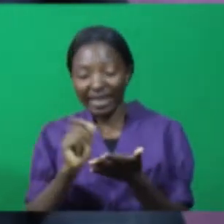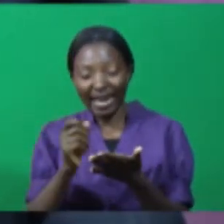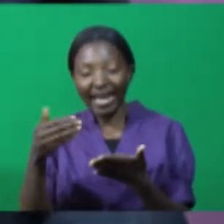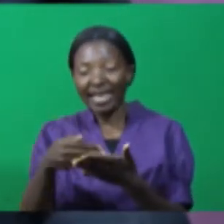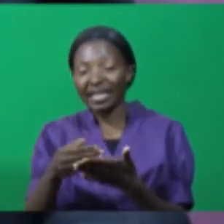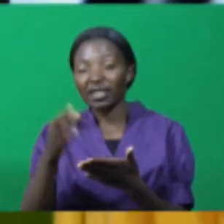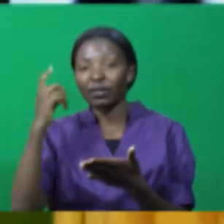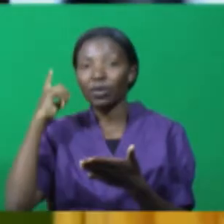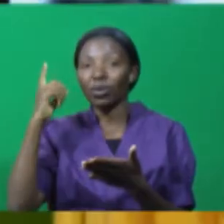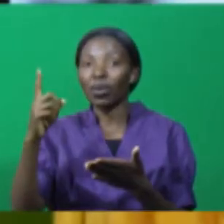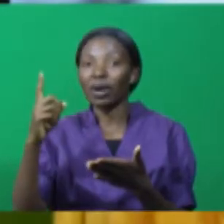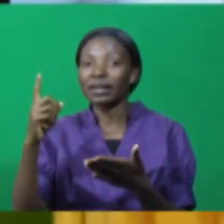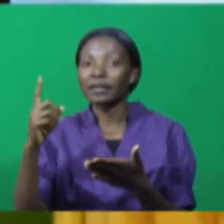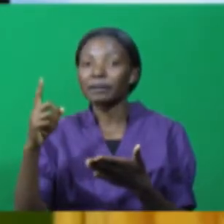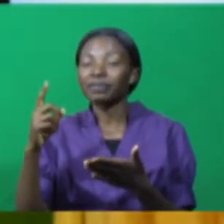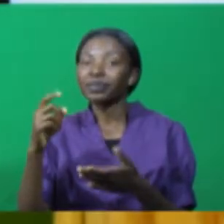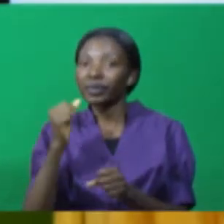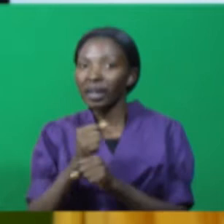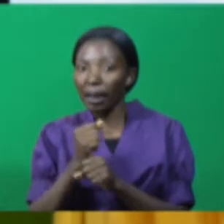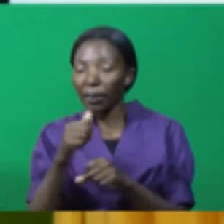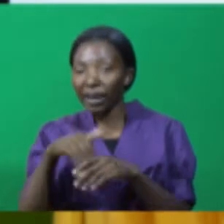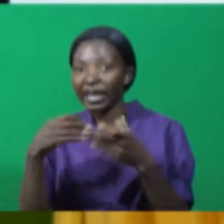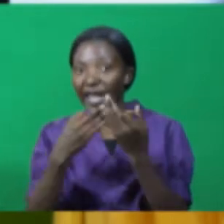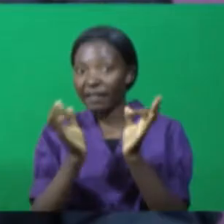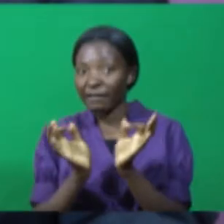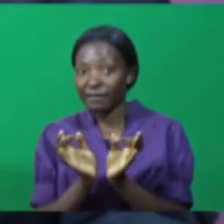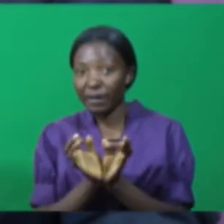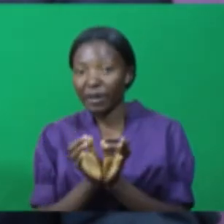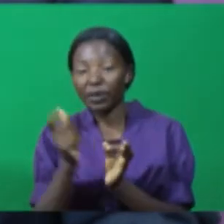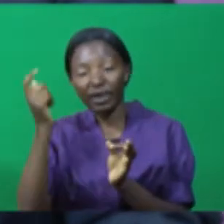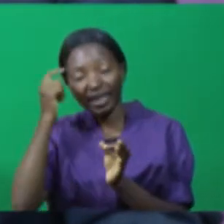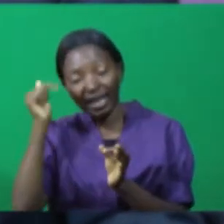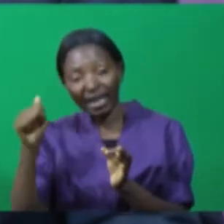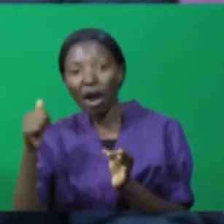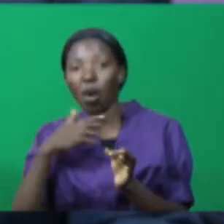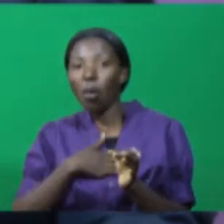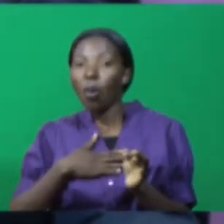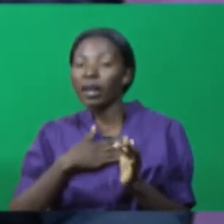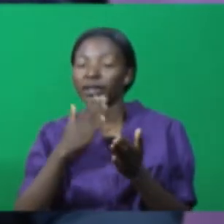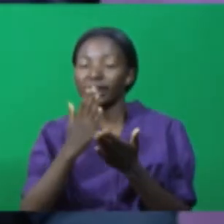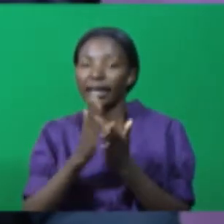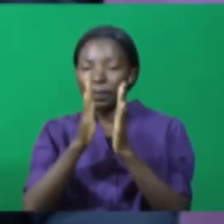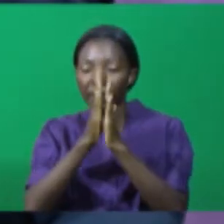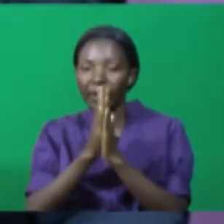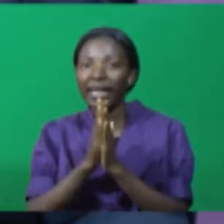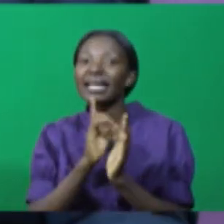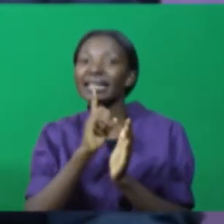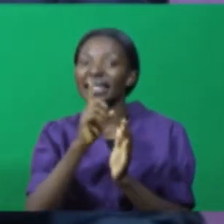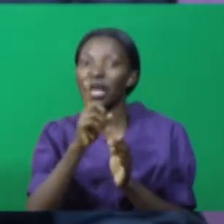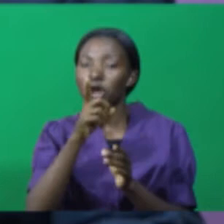tsamba. Unoda kuti chinga. Murika munhu akafunga kuti audaita zvekunamata. Unonzwa uchapiwa chikafu namwari